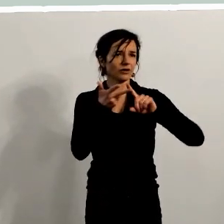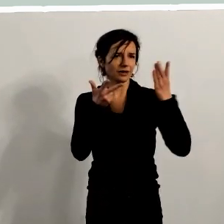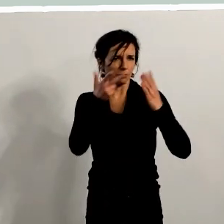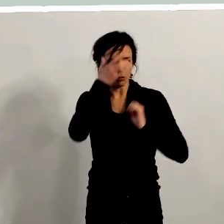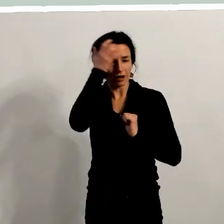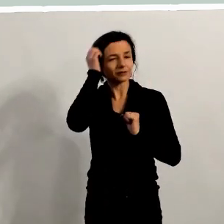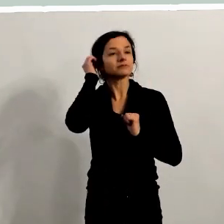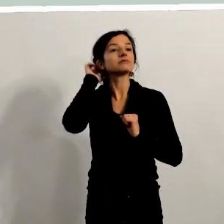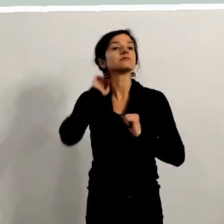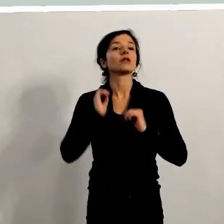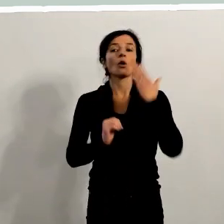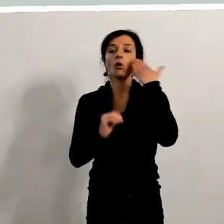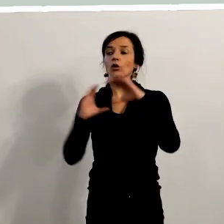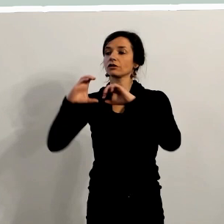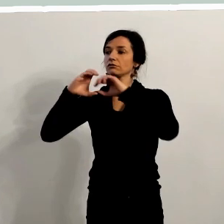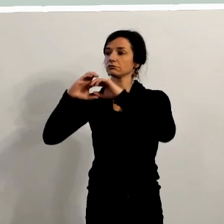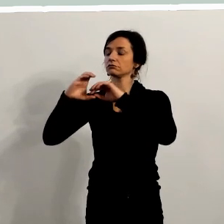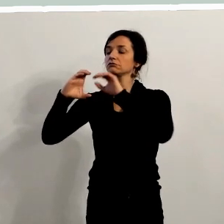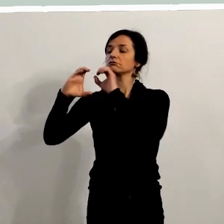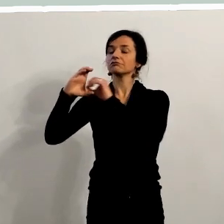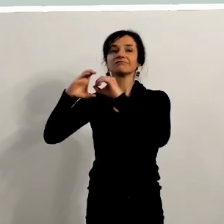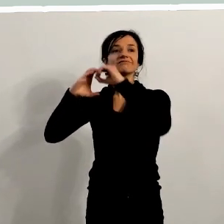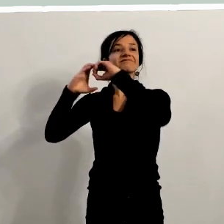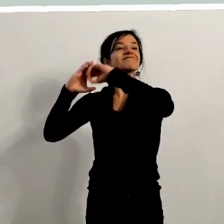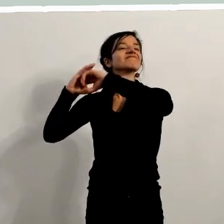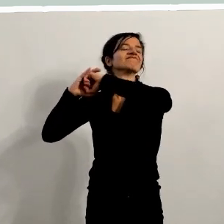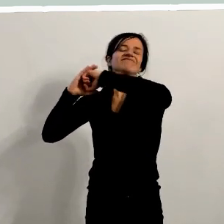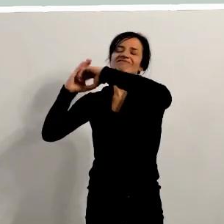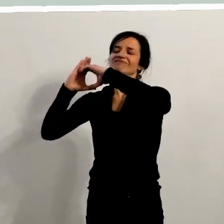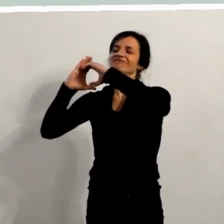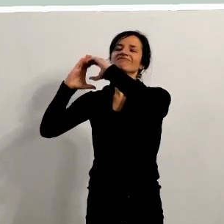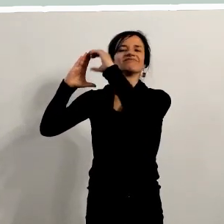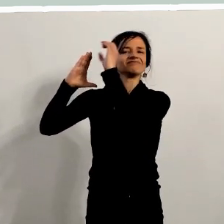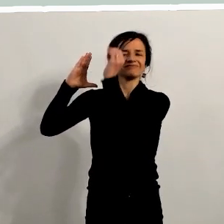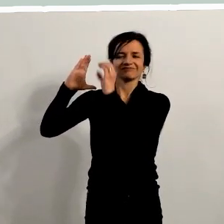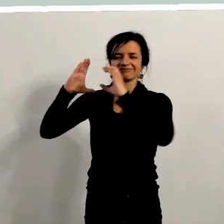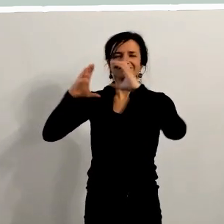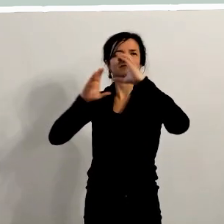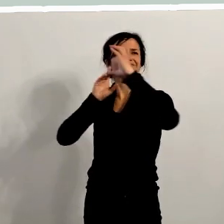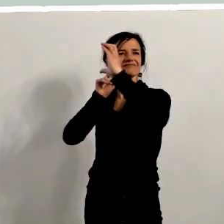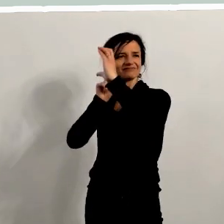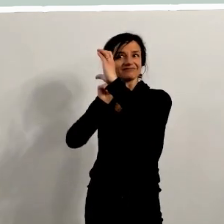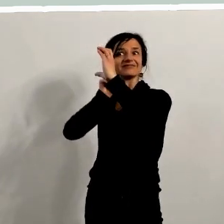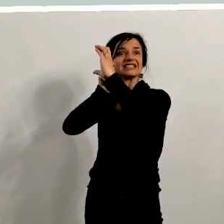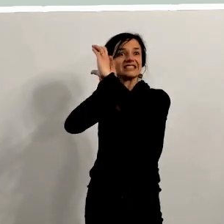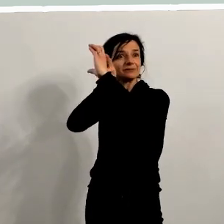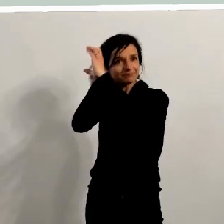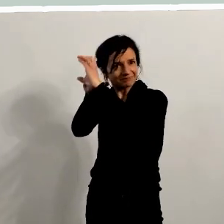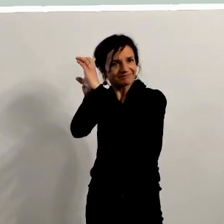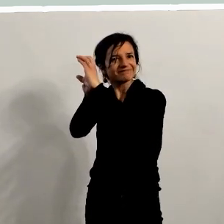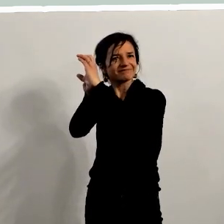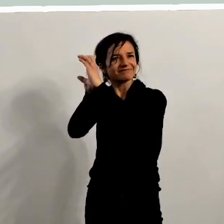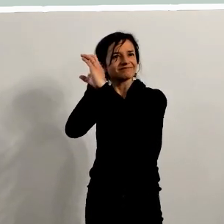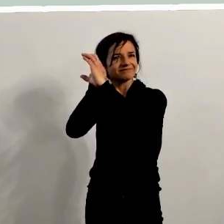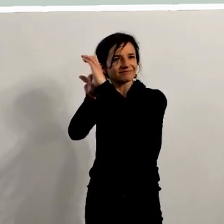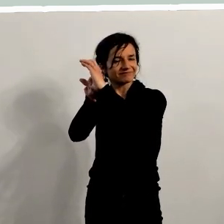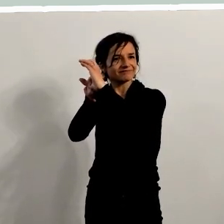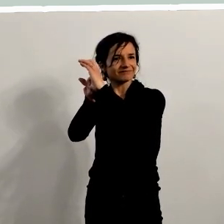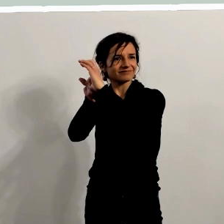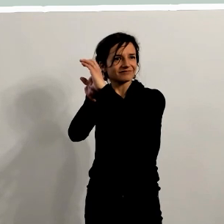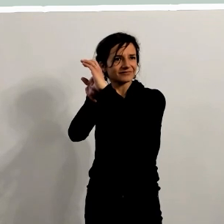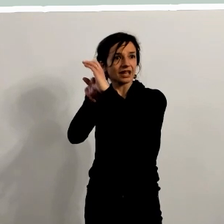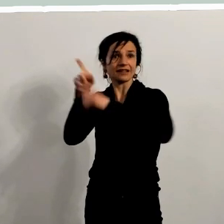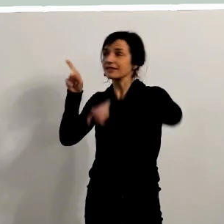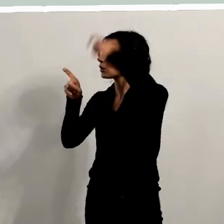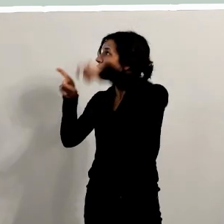c'est les ovocytes qui sont fécondés, c'est les parties blanches, les colonnes blanches. Eh bien, vous